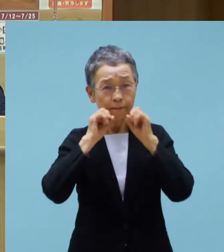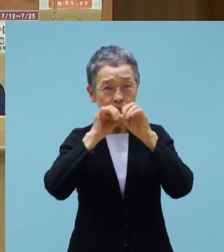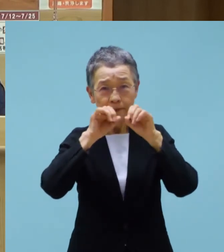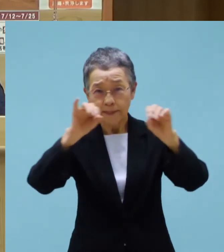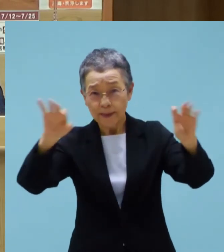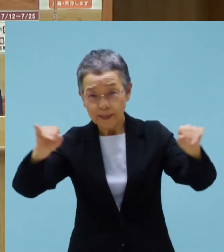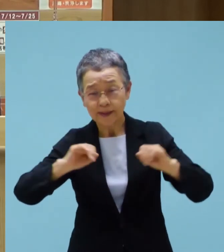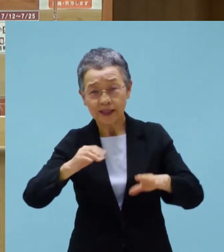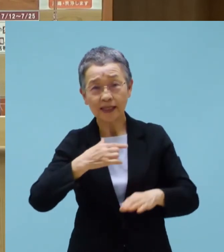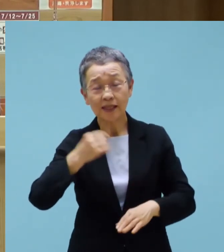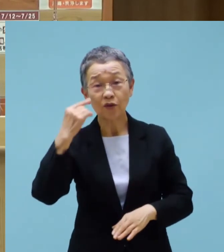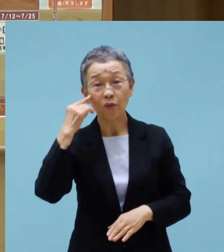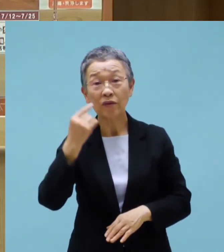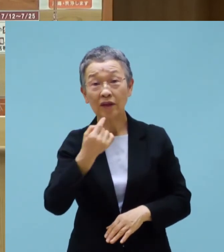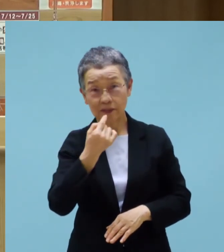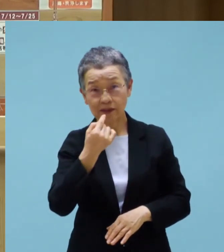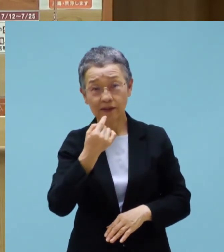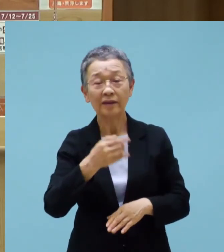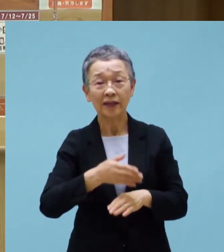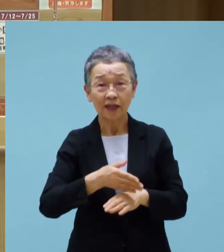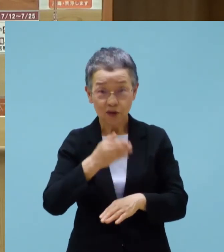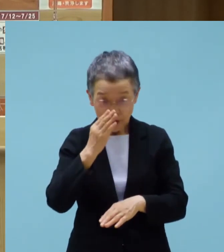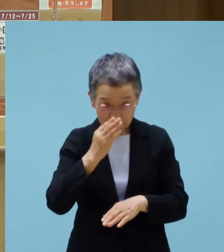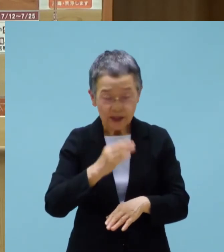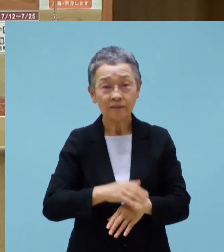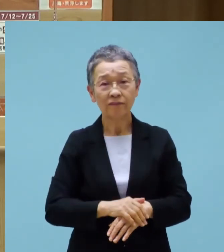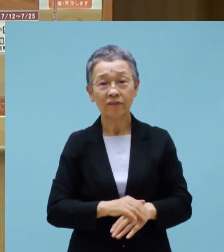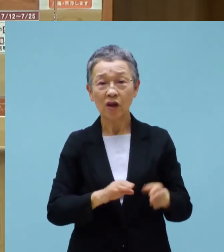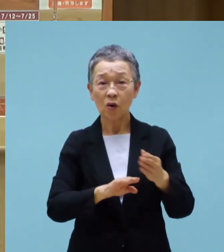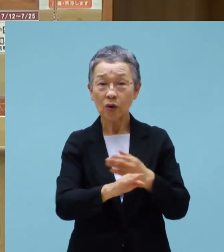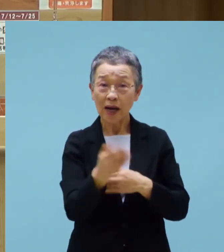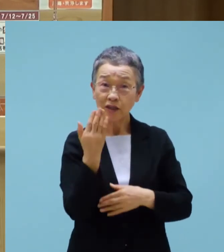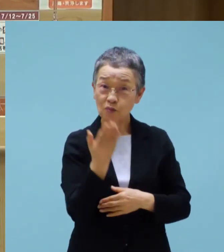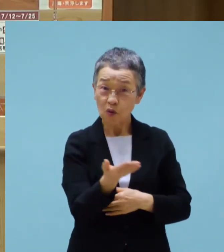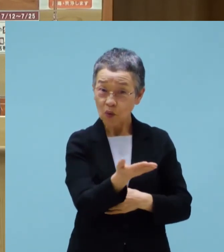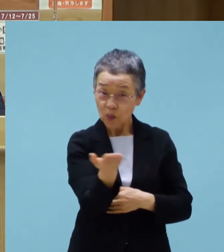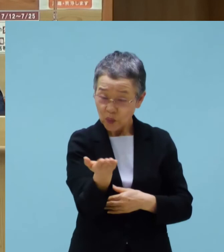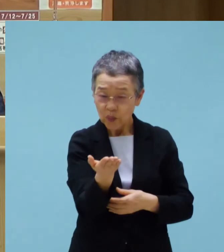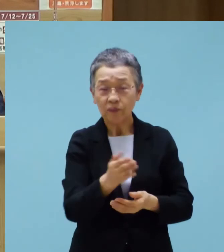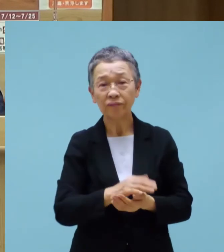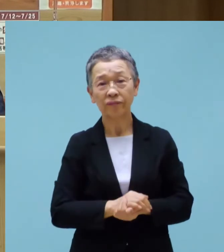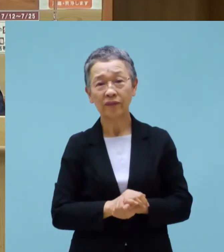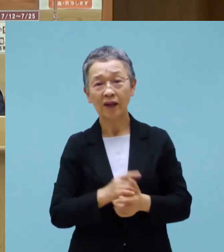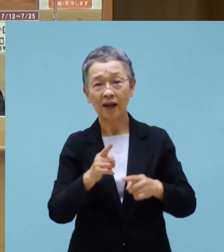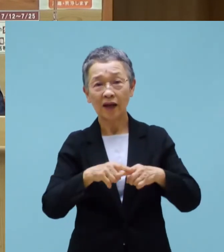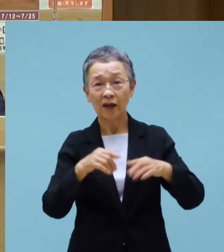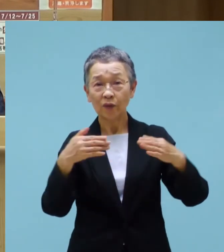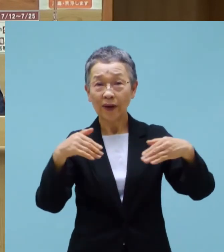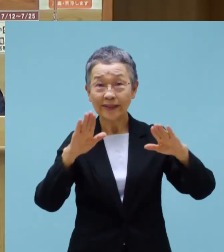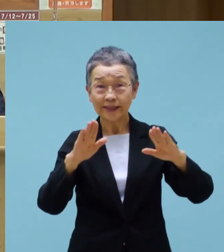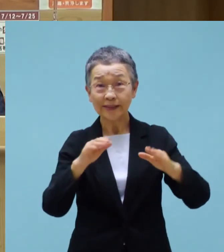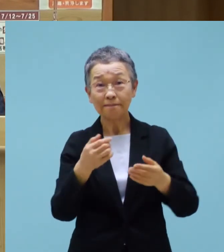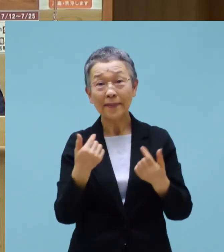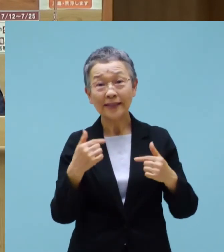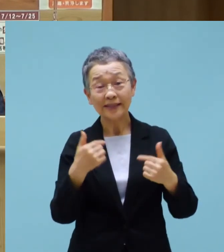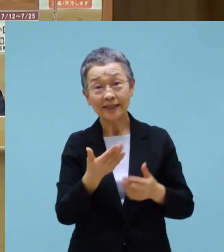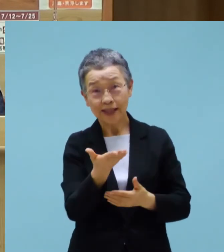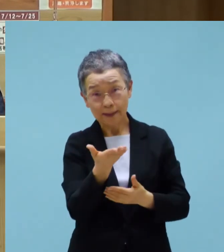います。 ありがとうございます。 他にご質問ございますでしょうか。十勝前市の奥野さん。